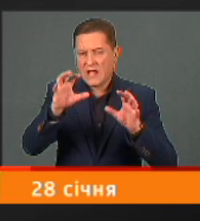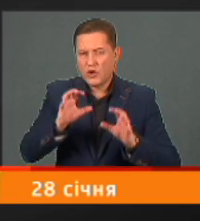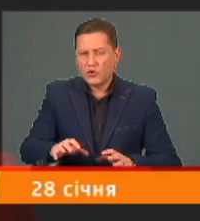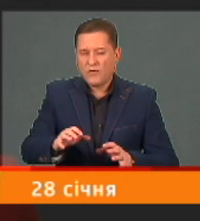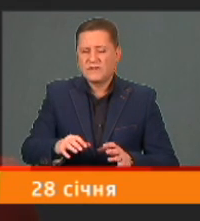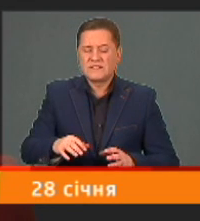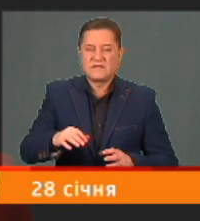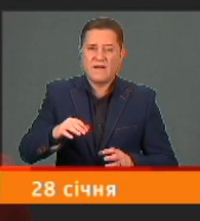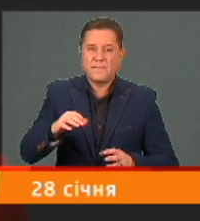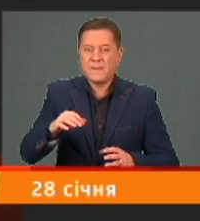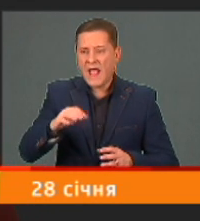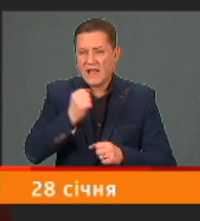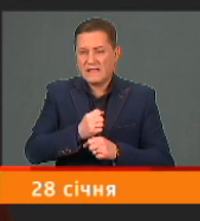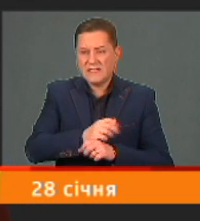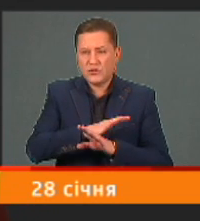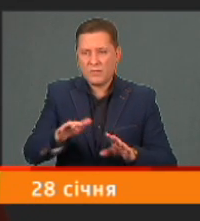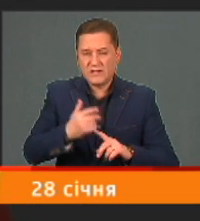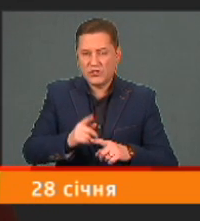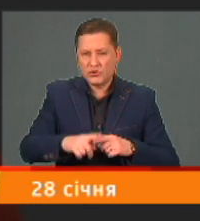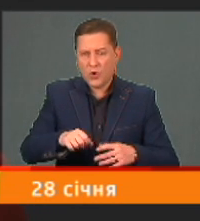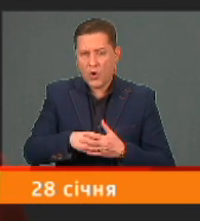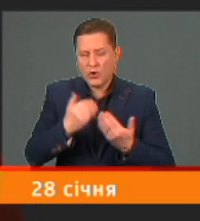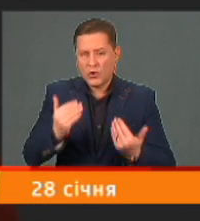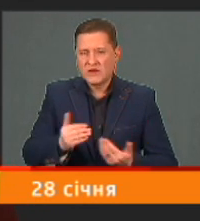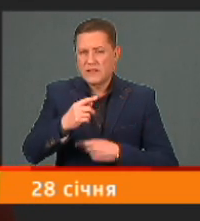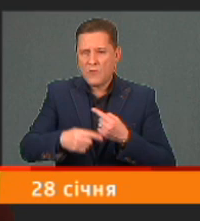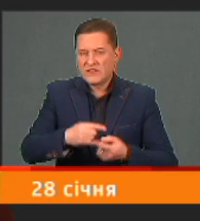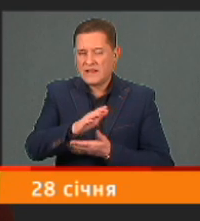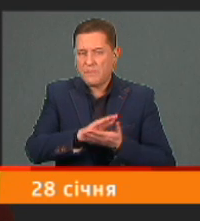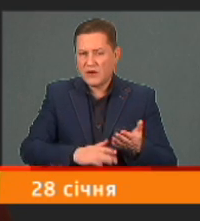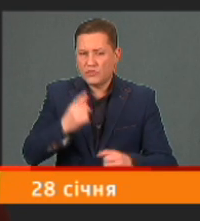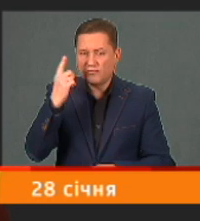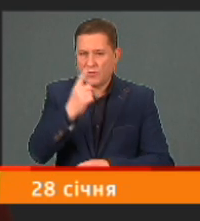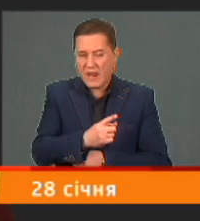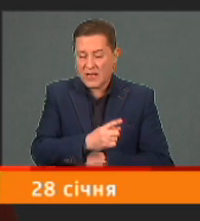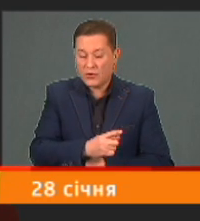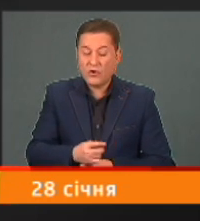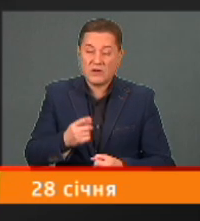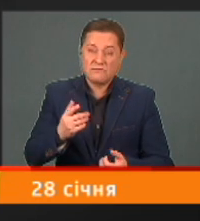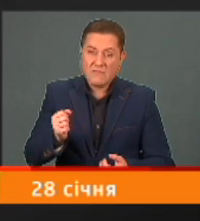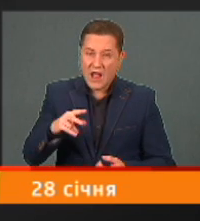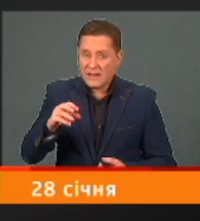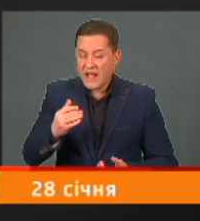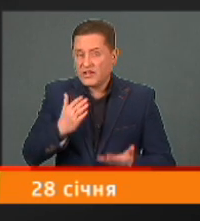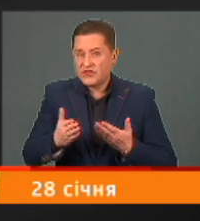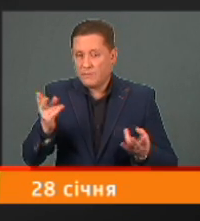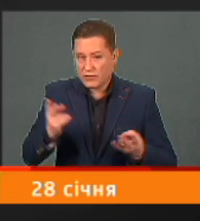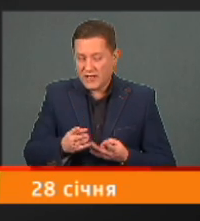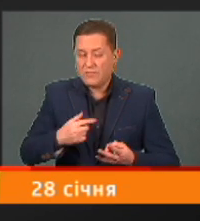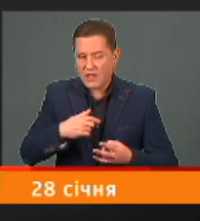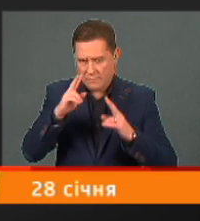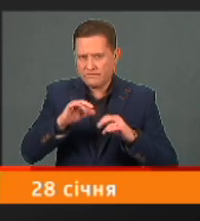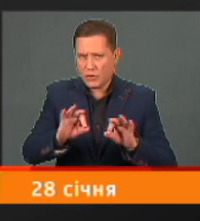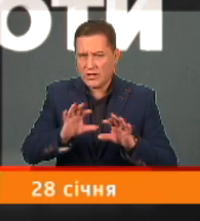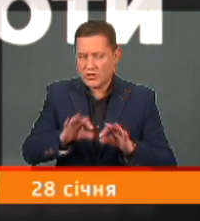гри на ринку. Однак не зробили цього і досі, постійно продовжують мораторій. Але чи потрібен він? Я проаналізую аргументи тих,